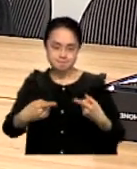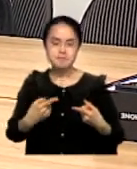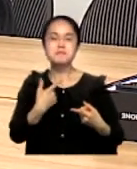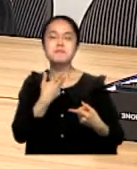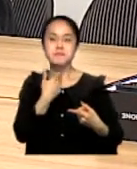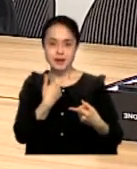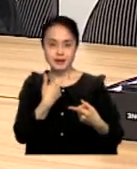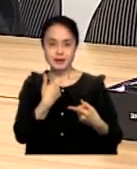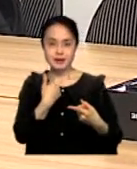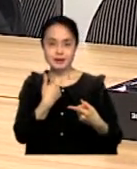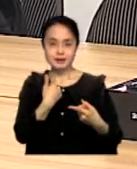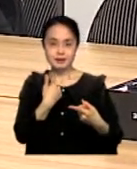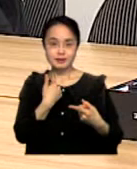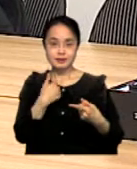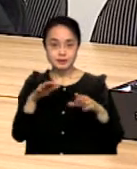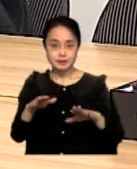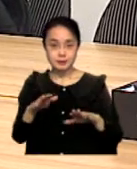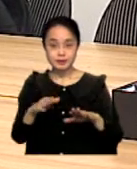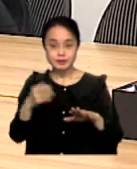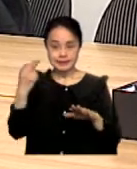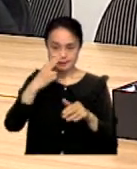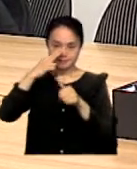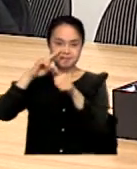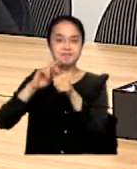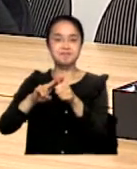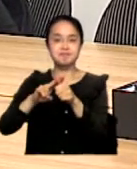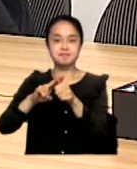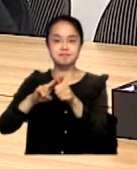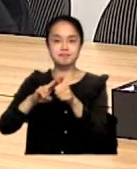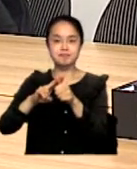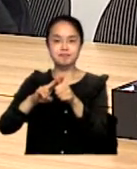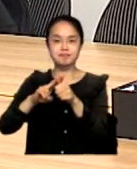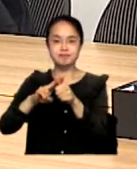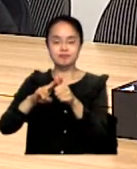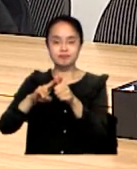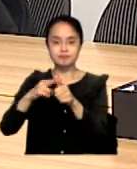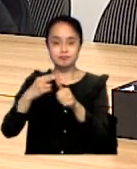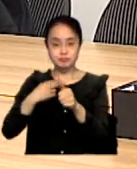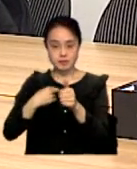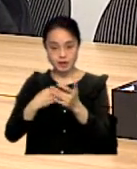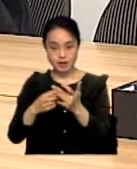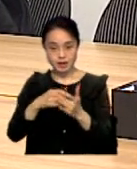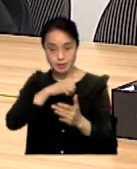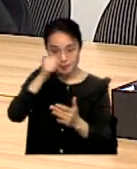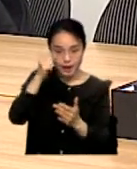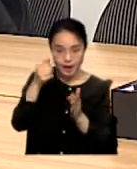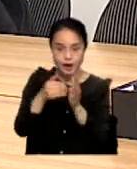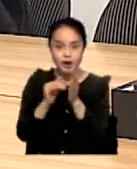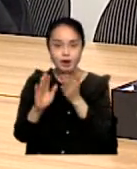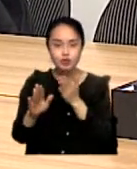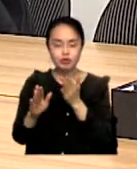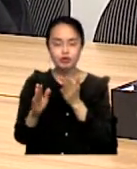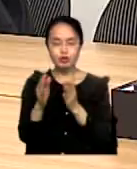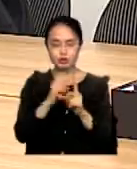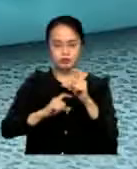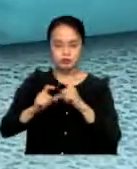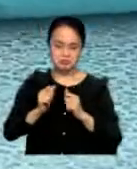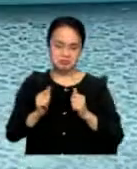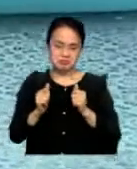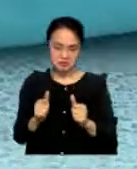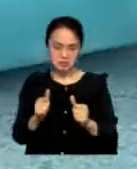좀더 죽인 1차 가다가는 선거가 뭔지를 고민하고 있는데 그러다 보니까 어선 정책 메세지 개발이나 이런것 조기에 초반 번 집중하고